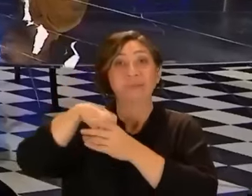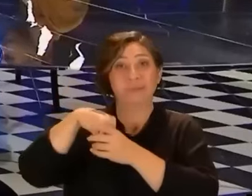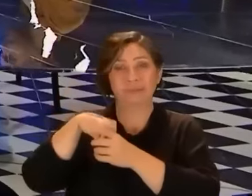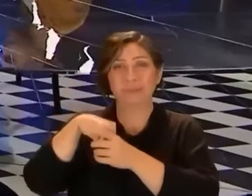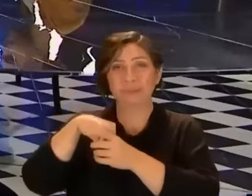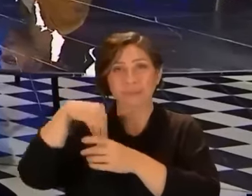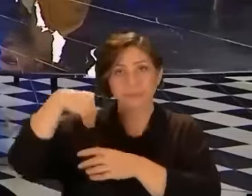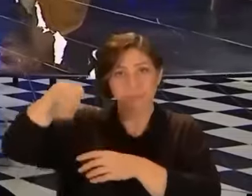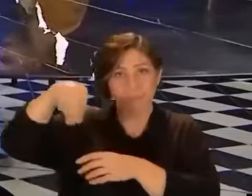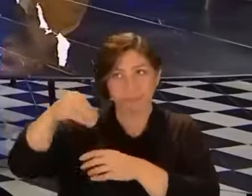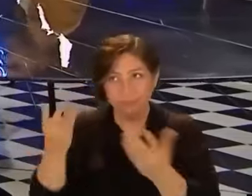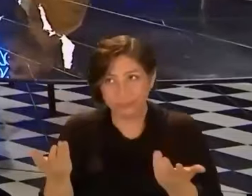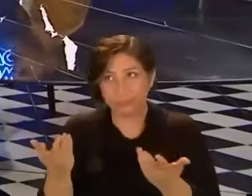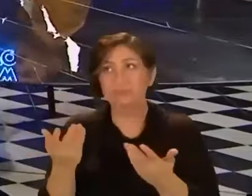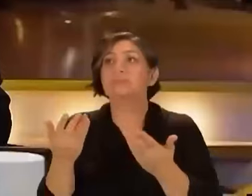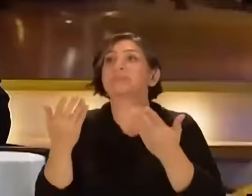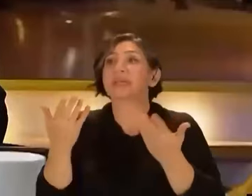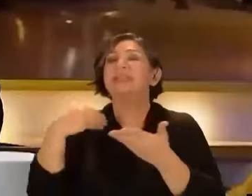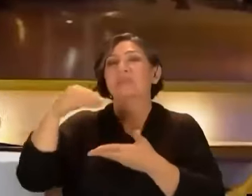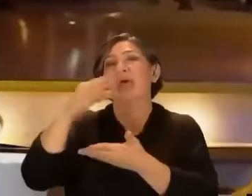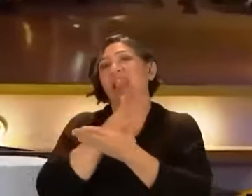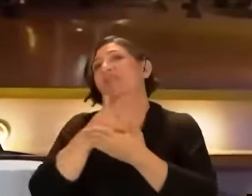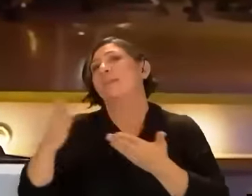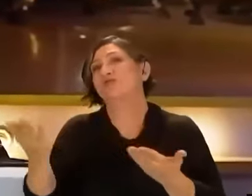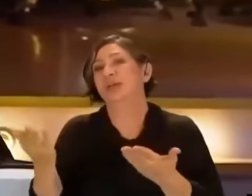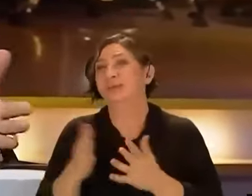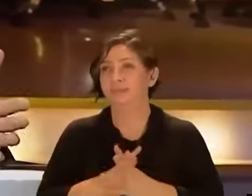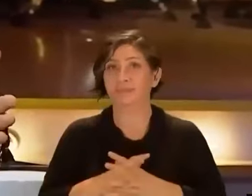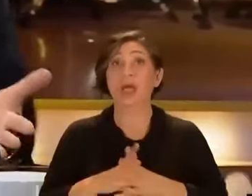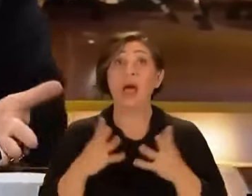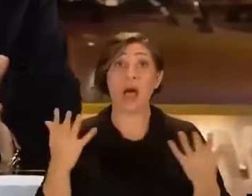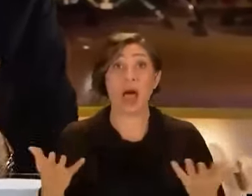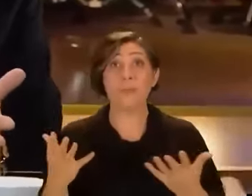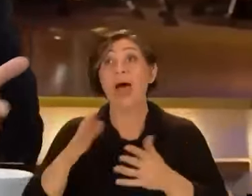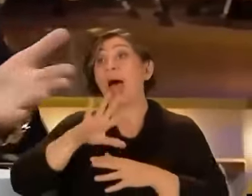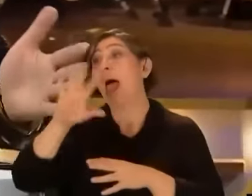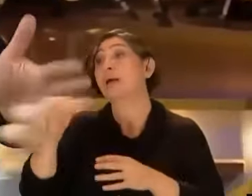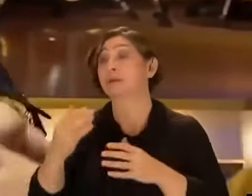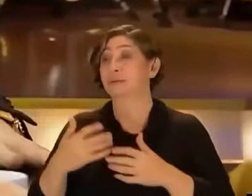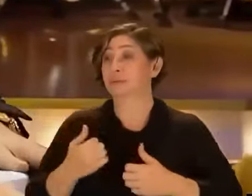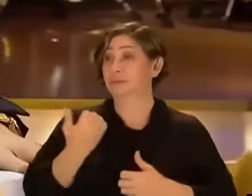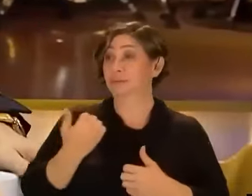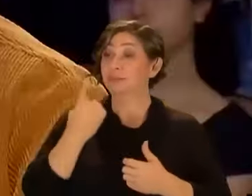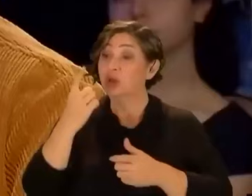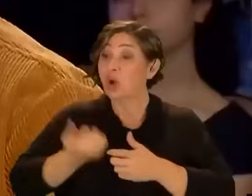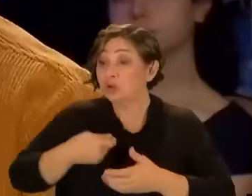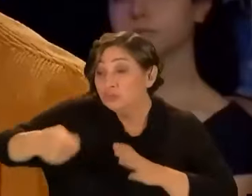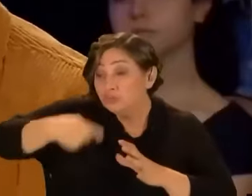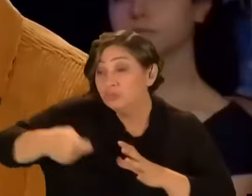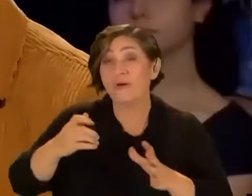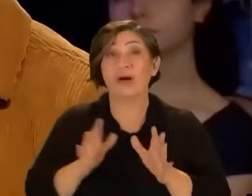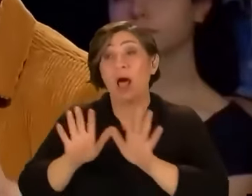para için satıyor ve satacak. Ama her yedi evet. Yani ben